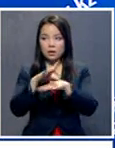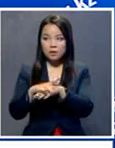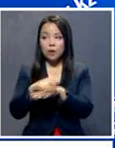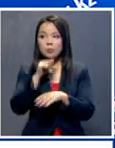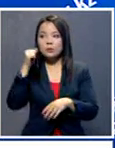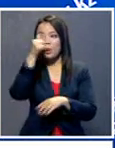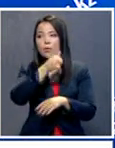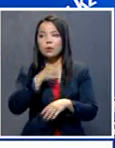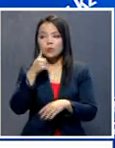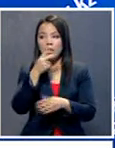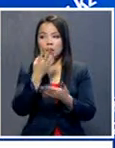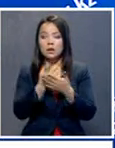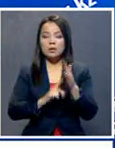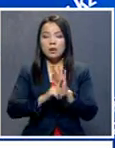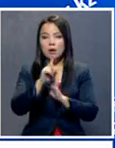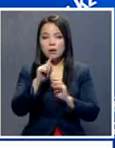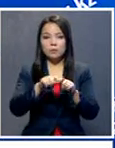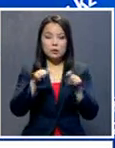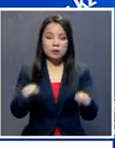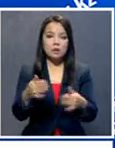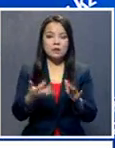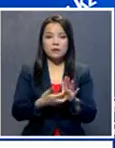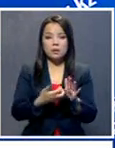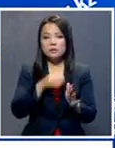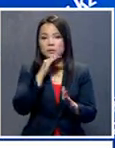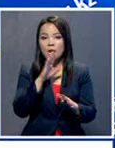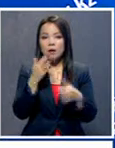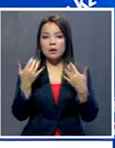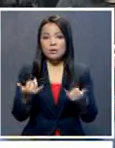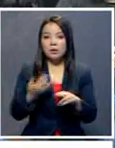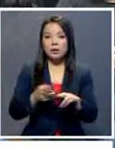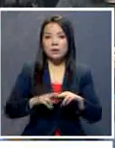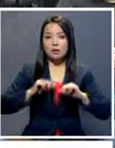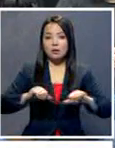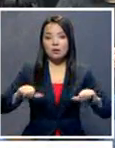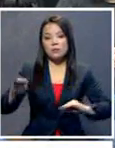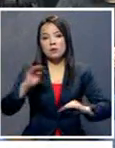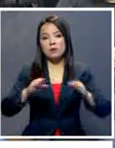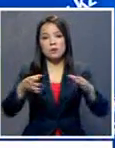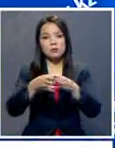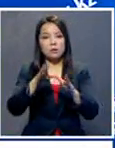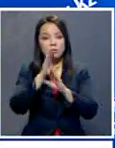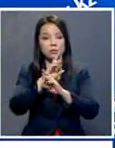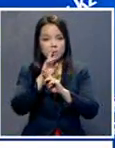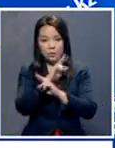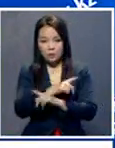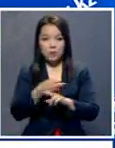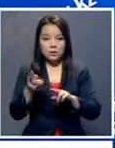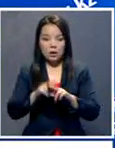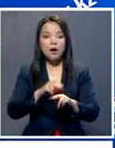былтырғы оқу жылының басында мынандай кемшіліктер, яғни мектептегі бракираждық комиссия дұрыс құрылмаған. Ол бракираждық